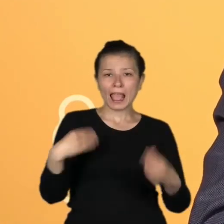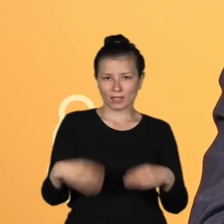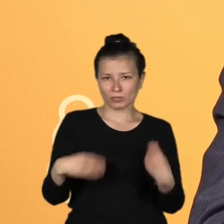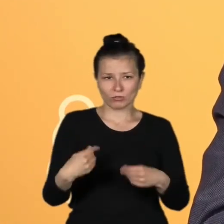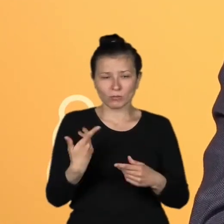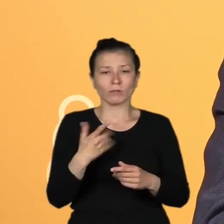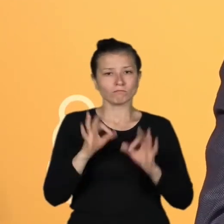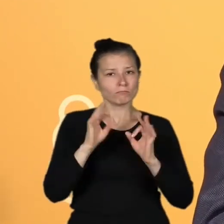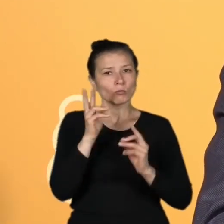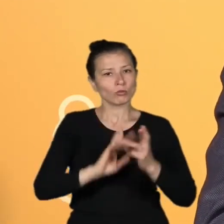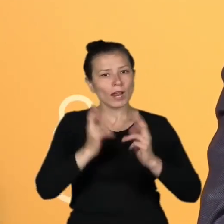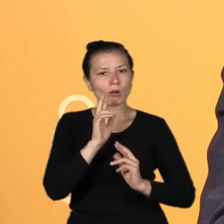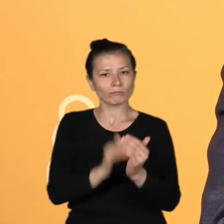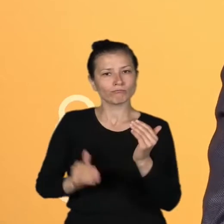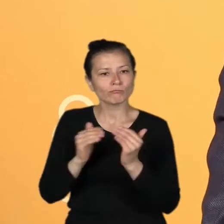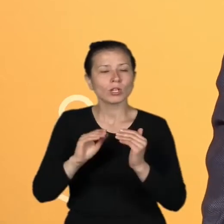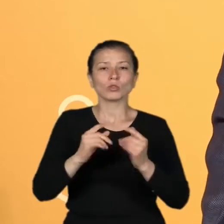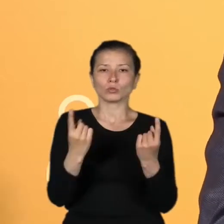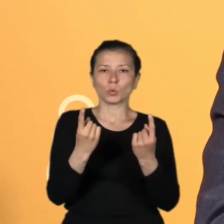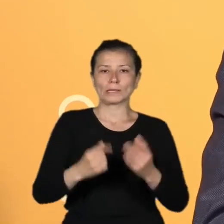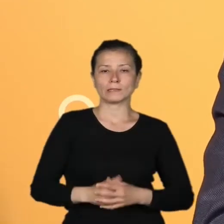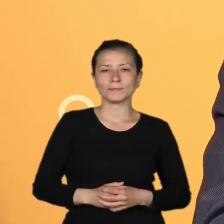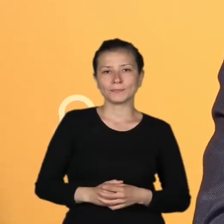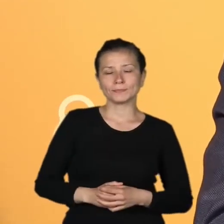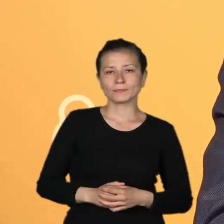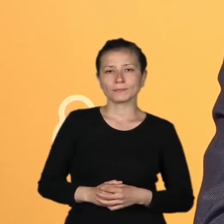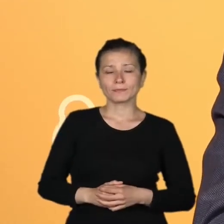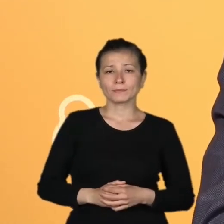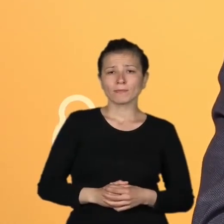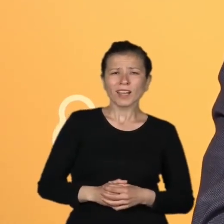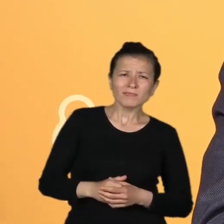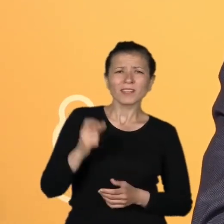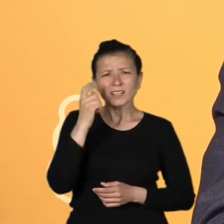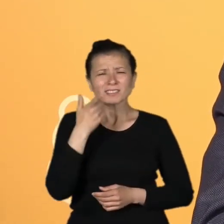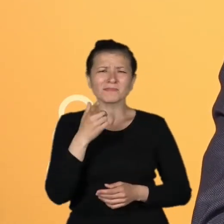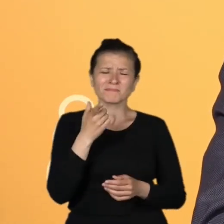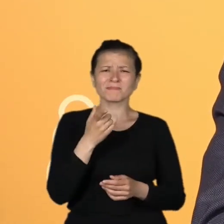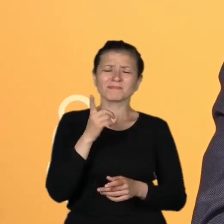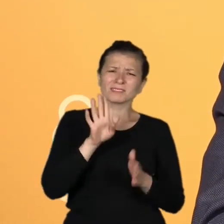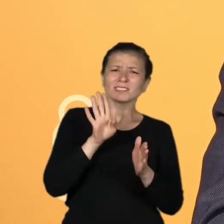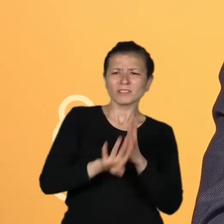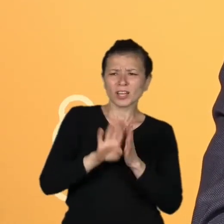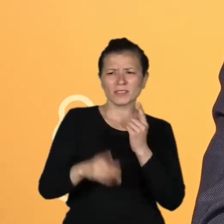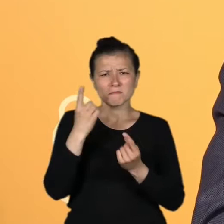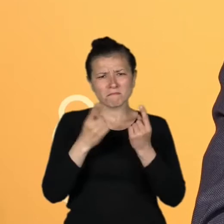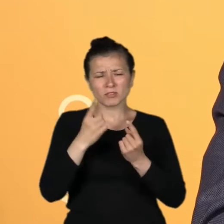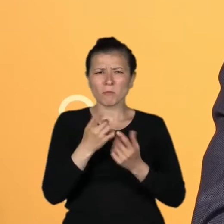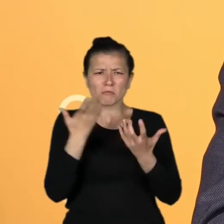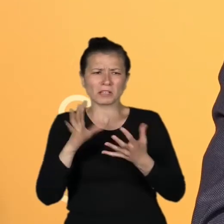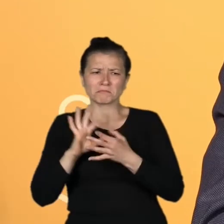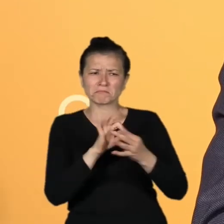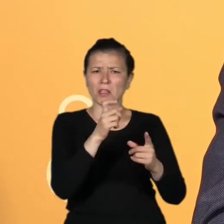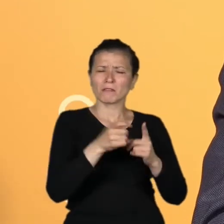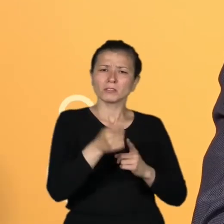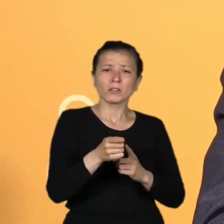wydarzy. A jednocześnie inteligencja, tak nawet potocznie, bo tu nie chcę jakiś odwoływać się do definicji, polega